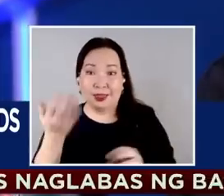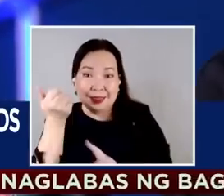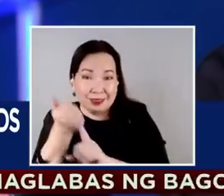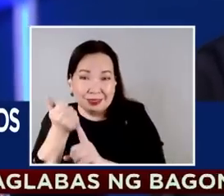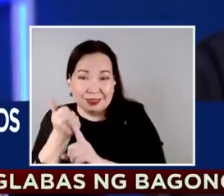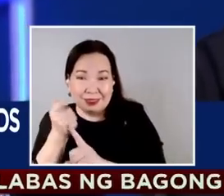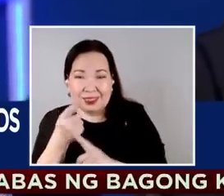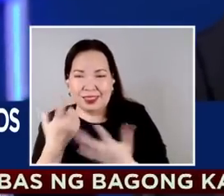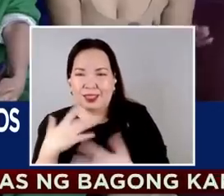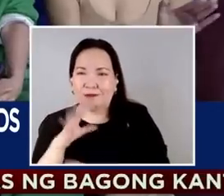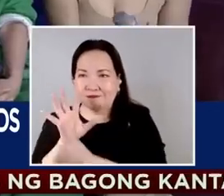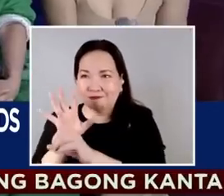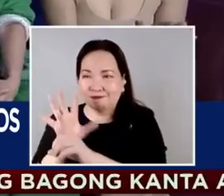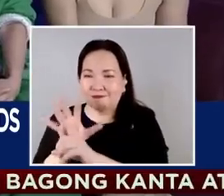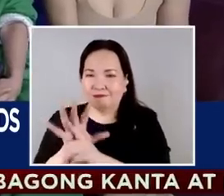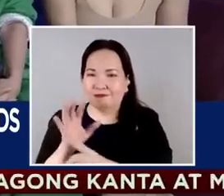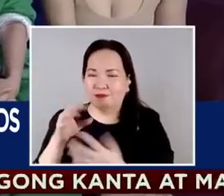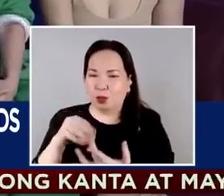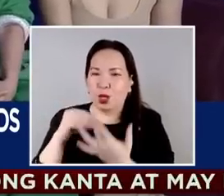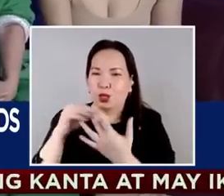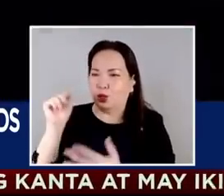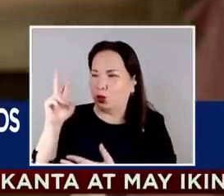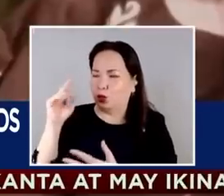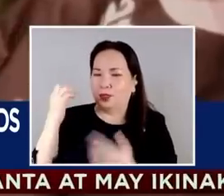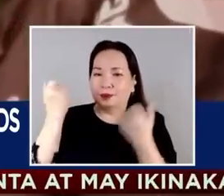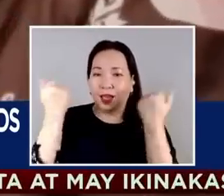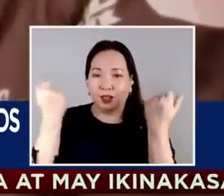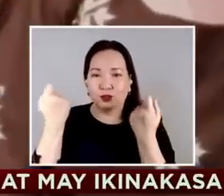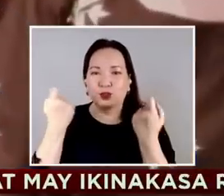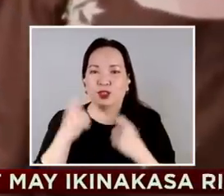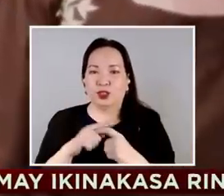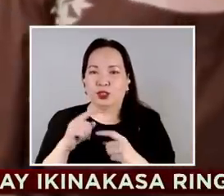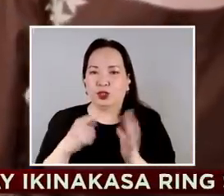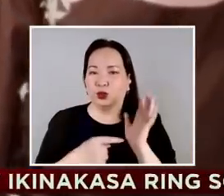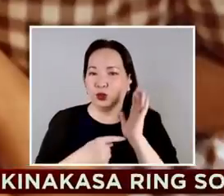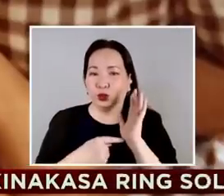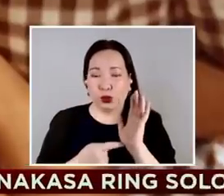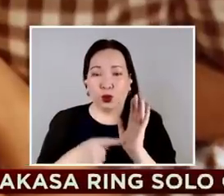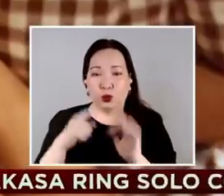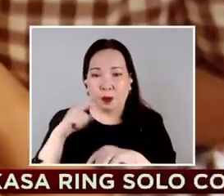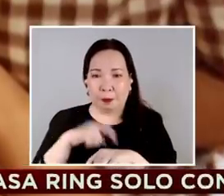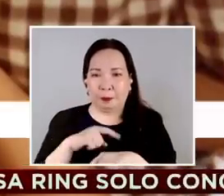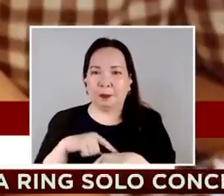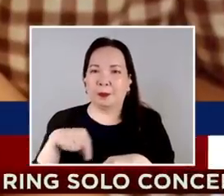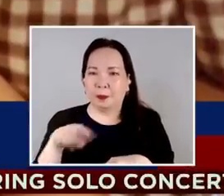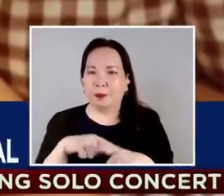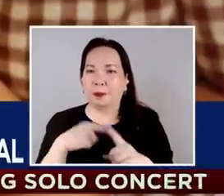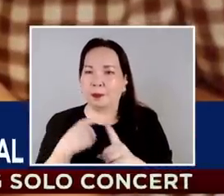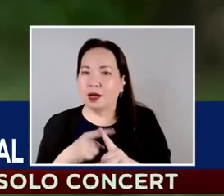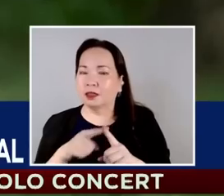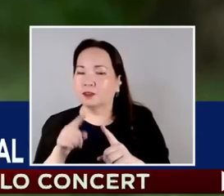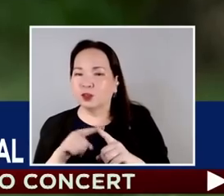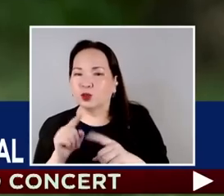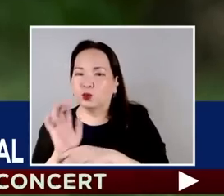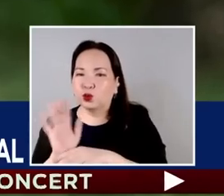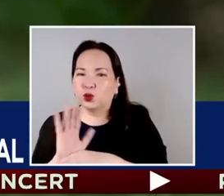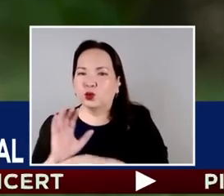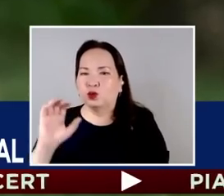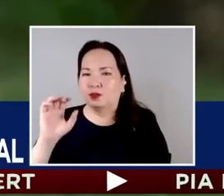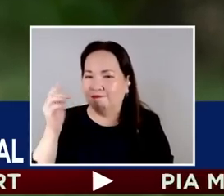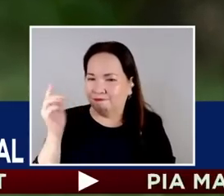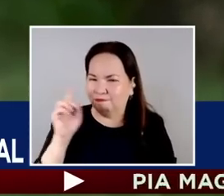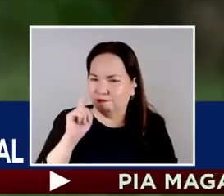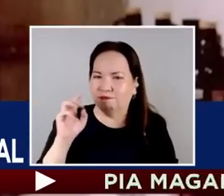magpasikat special ng 13th anniversary ng It's Showtime. Itatampok naman muli ang klasikong pelikula ni Mike De Leon at Charo Santos na